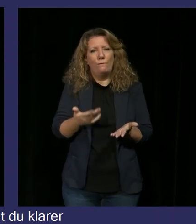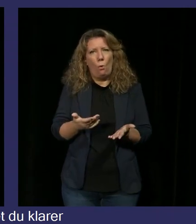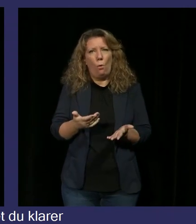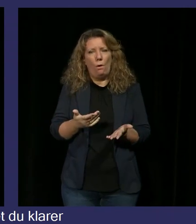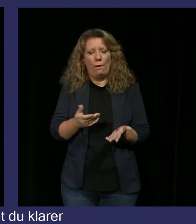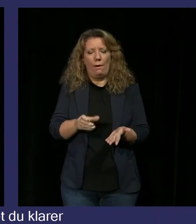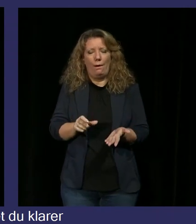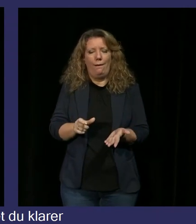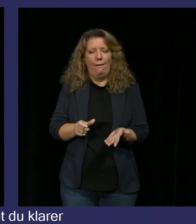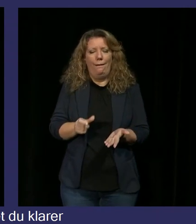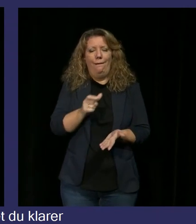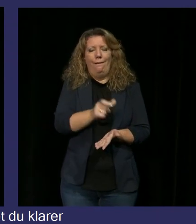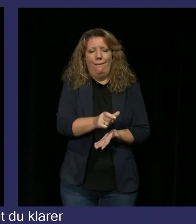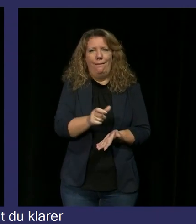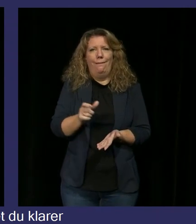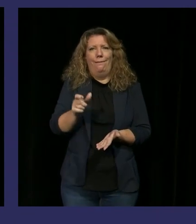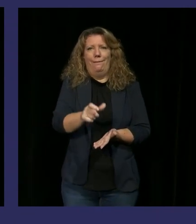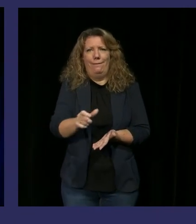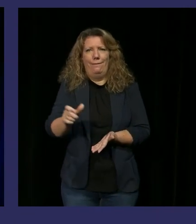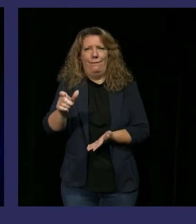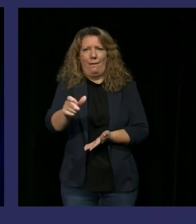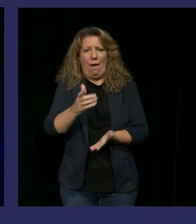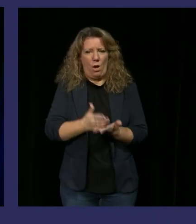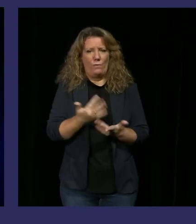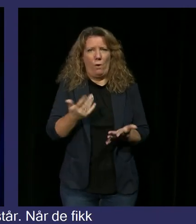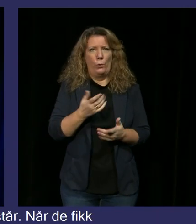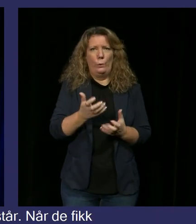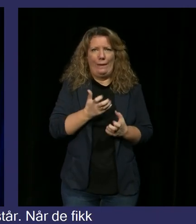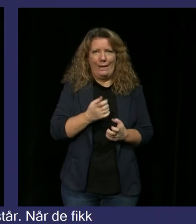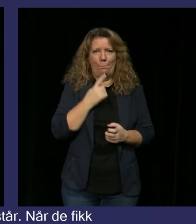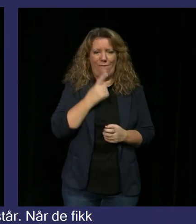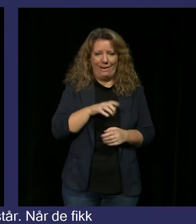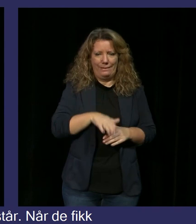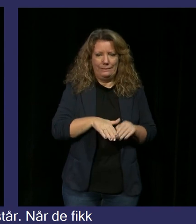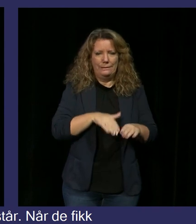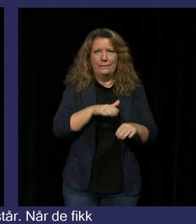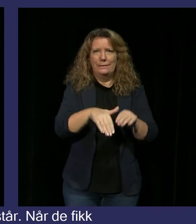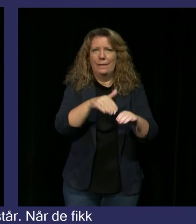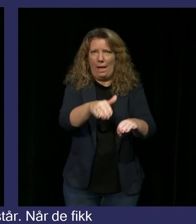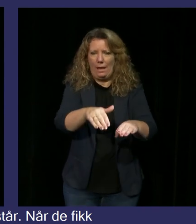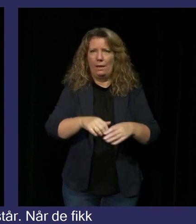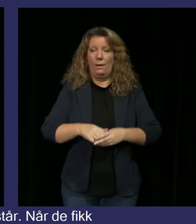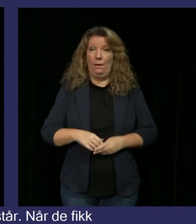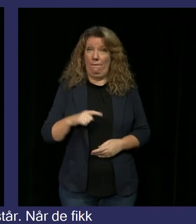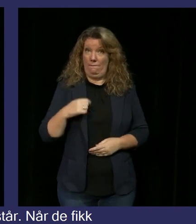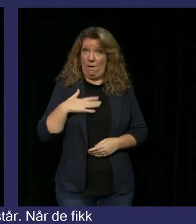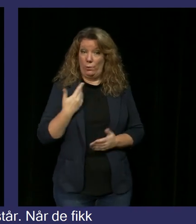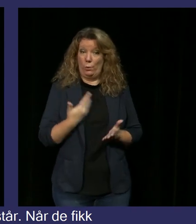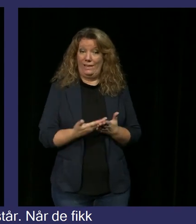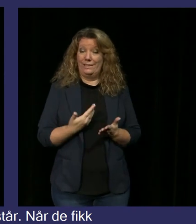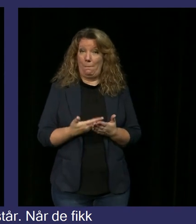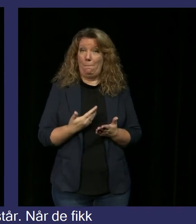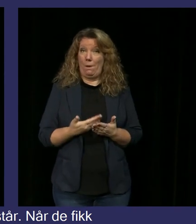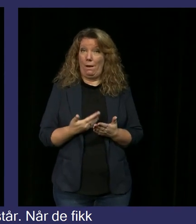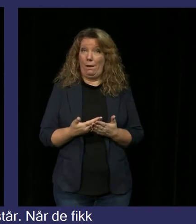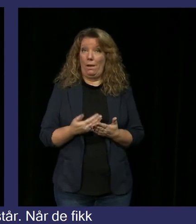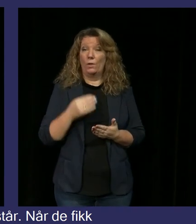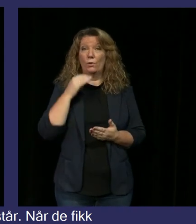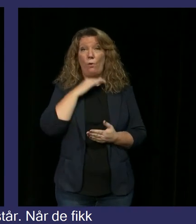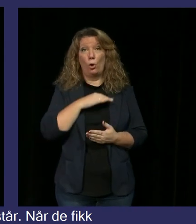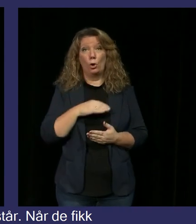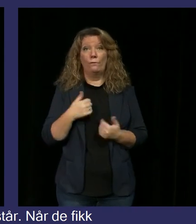deg fra steg til steg. Vi hadde eksempler på at folk skjønner, altså når de fikk